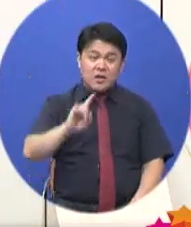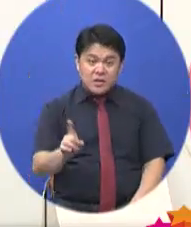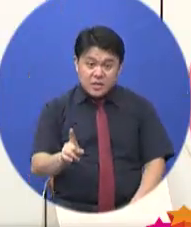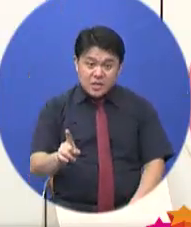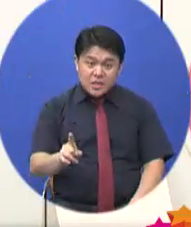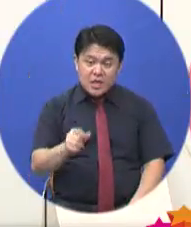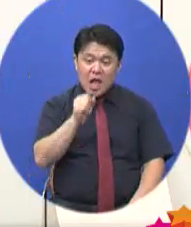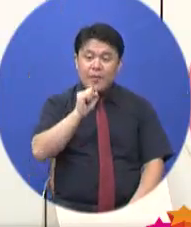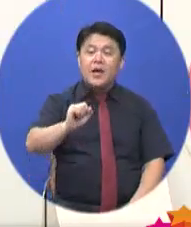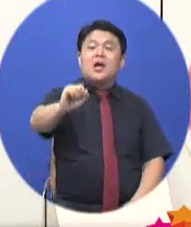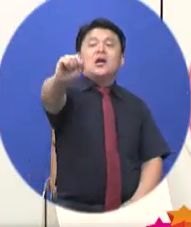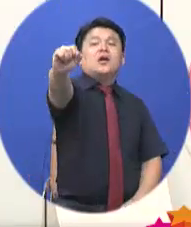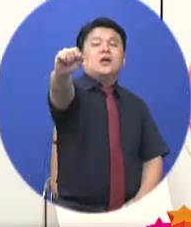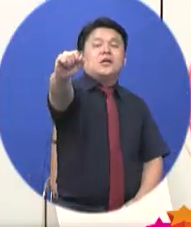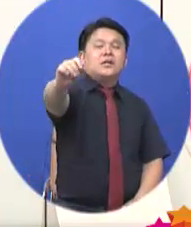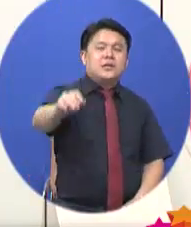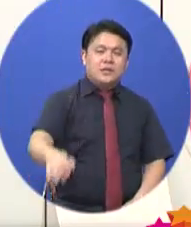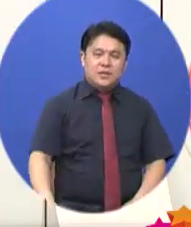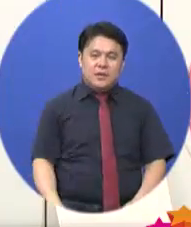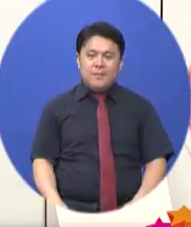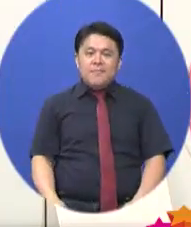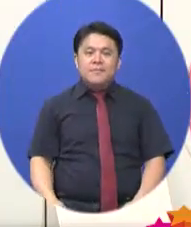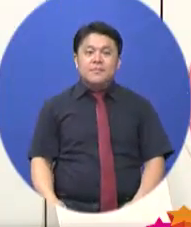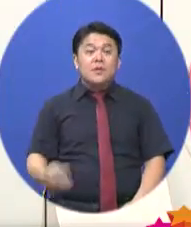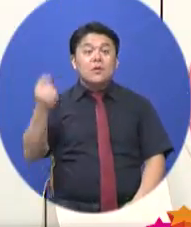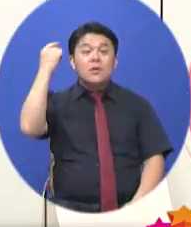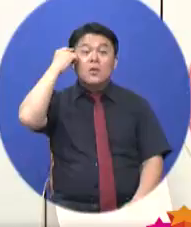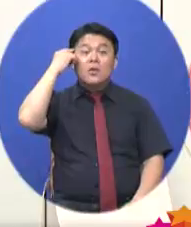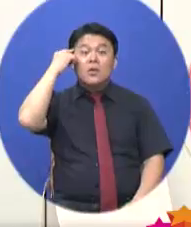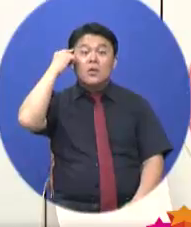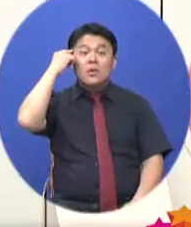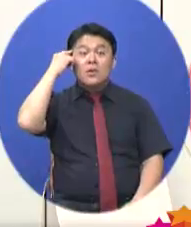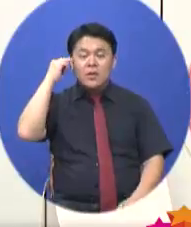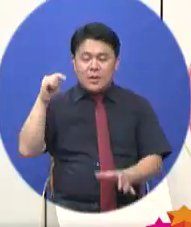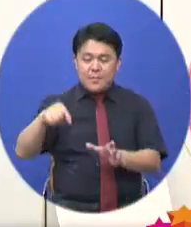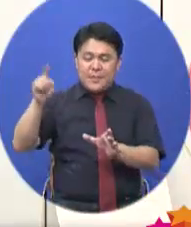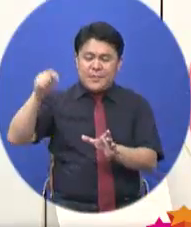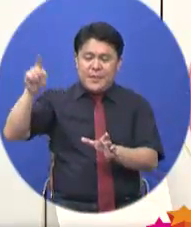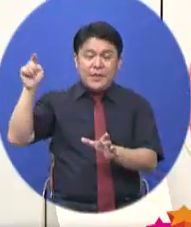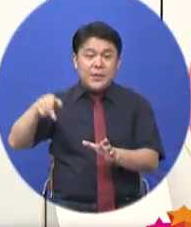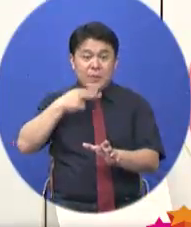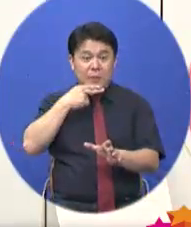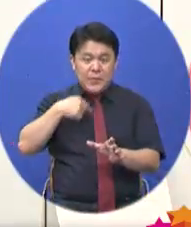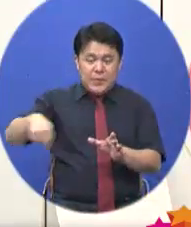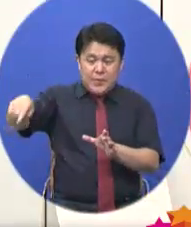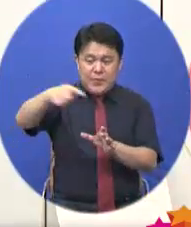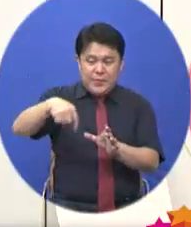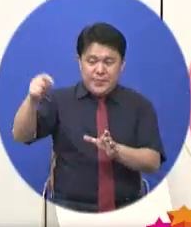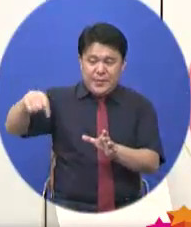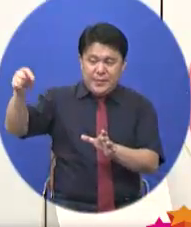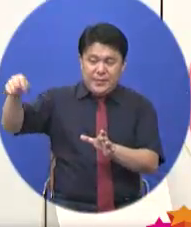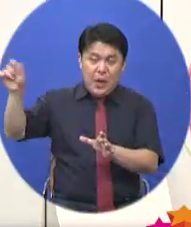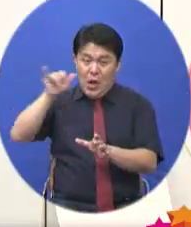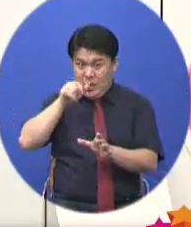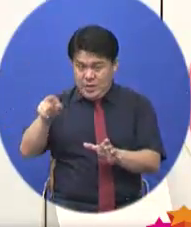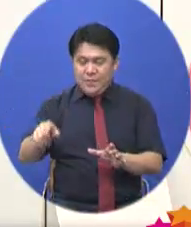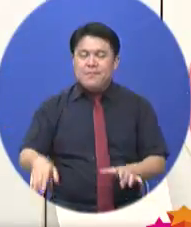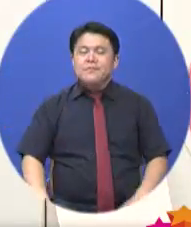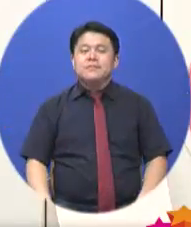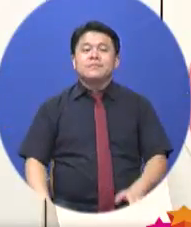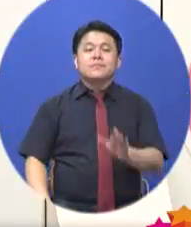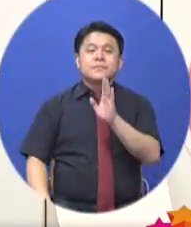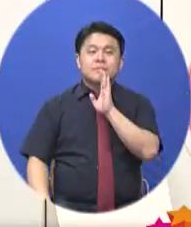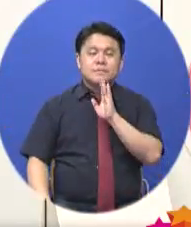사람들은 마이크를 멀리 합니다. 아, 멀리 해야 바늘이 안 튀거든요. 아, 네. 크게 하면 판이 튀는군요.